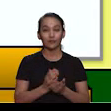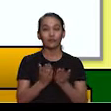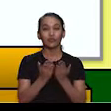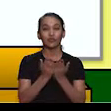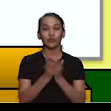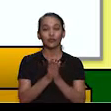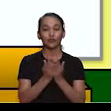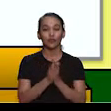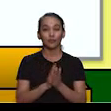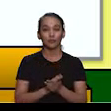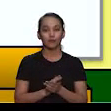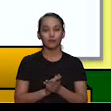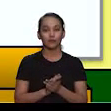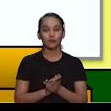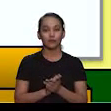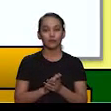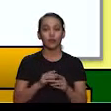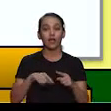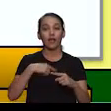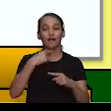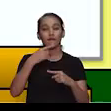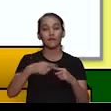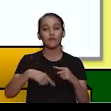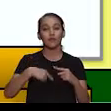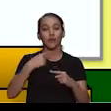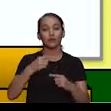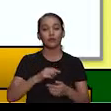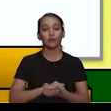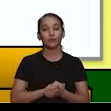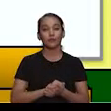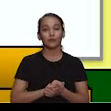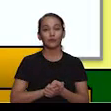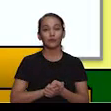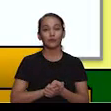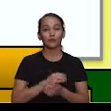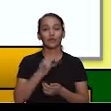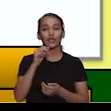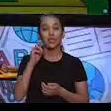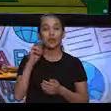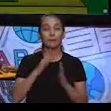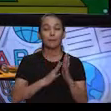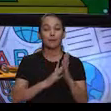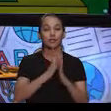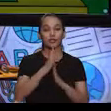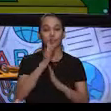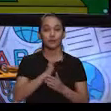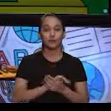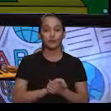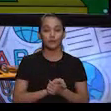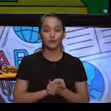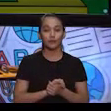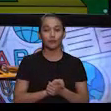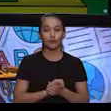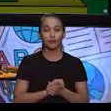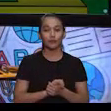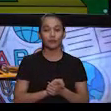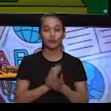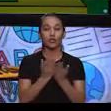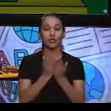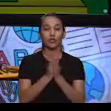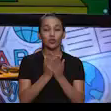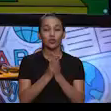Kitob, avlod, ozod, yalpiz. E'tibor bering. Talaffuz qilganimda